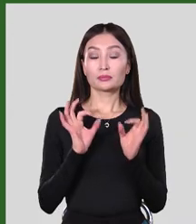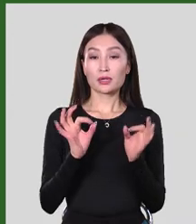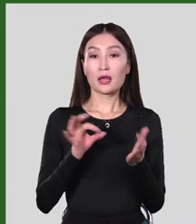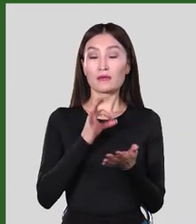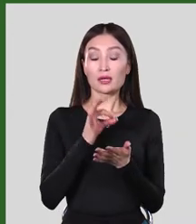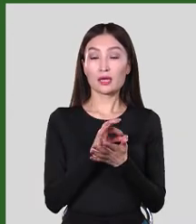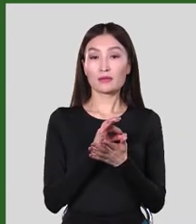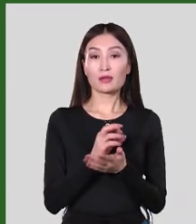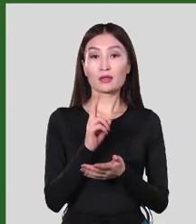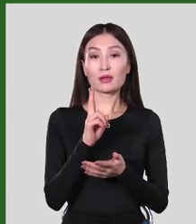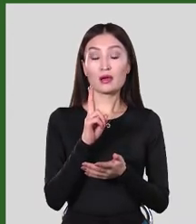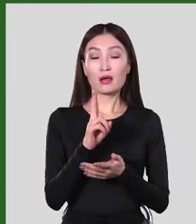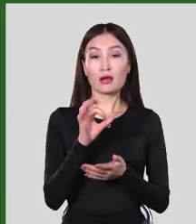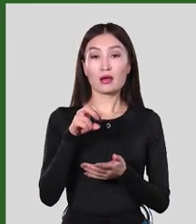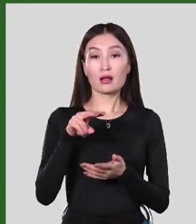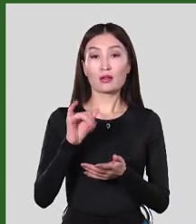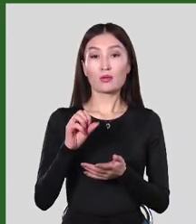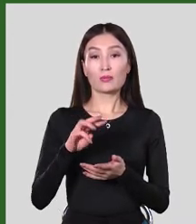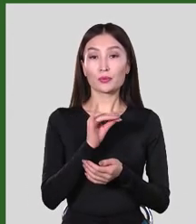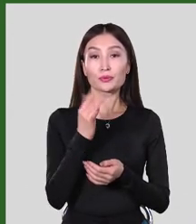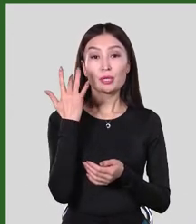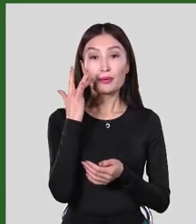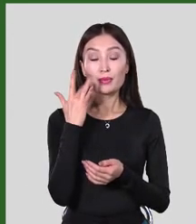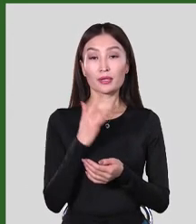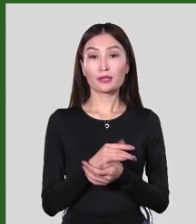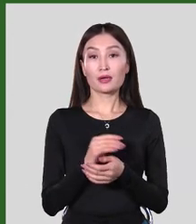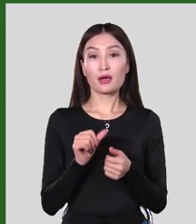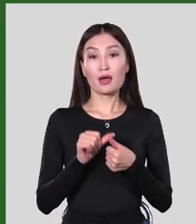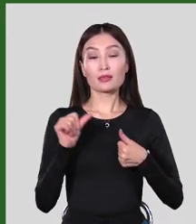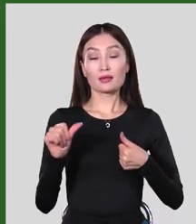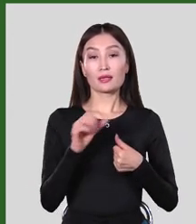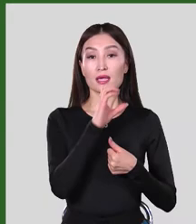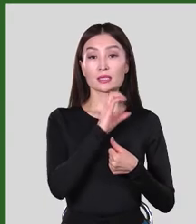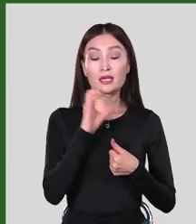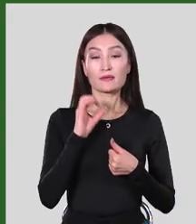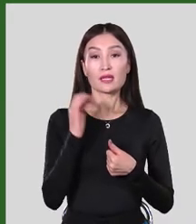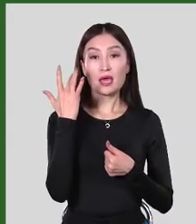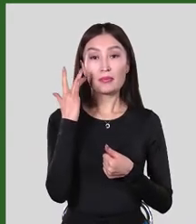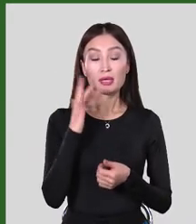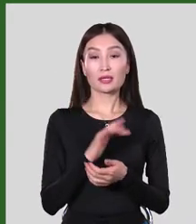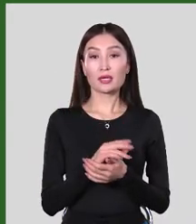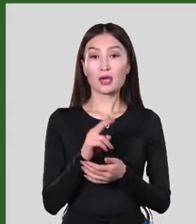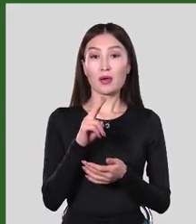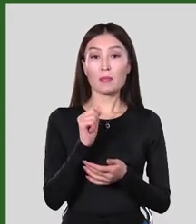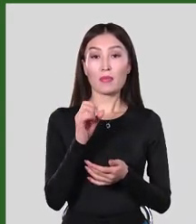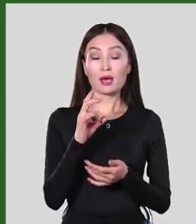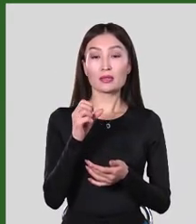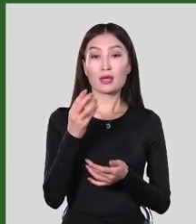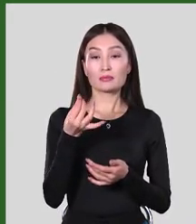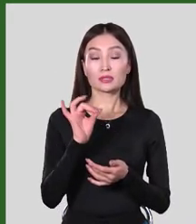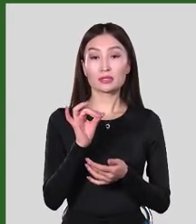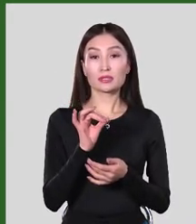Правильный ответ – Христофор Колумб. Южная Америка отделена от Северной Америки Панамским